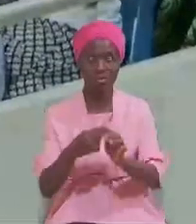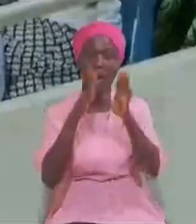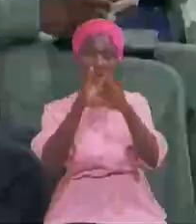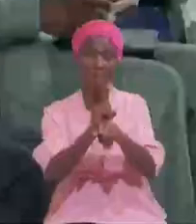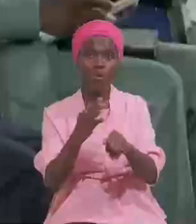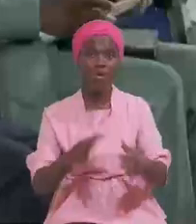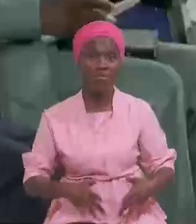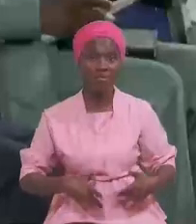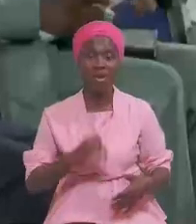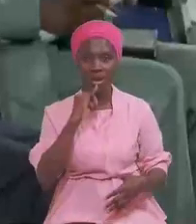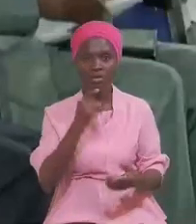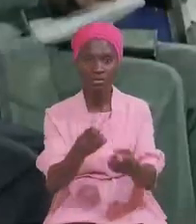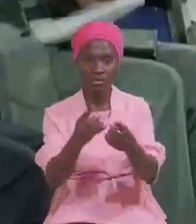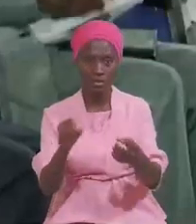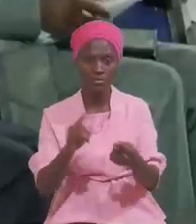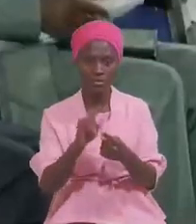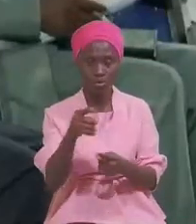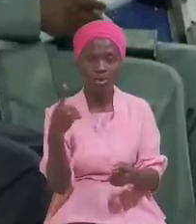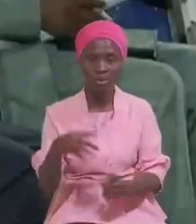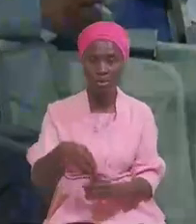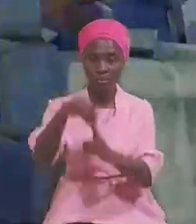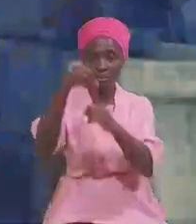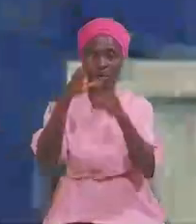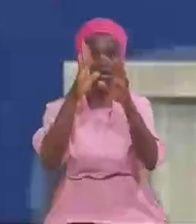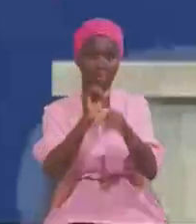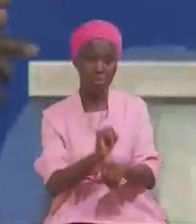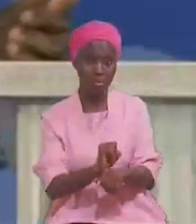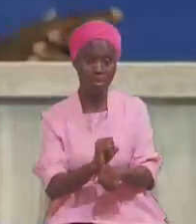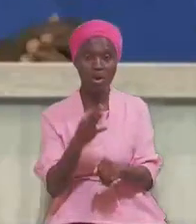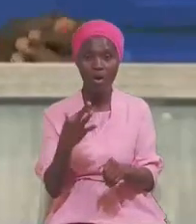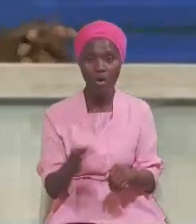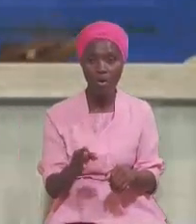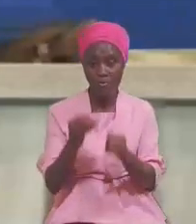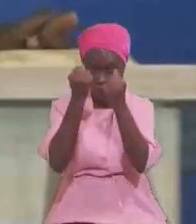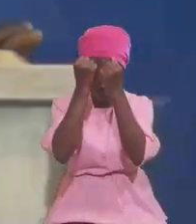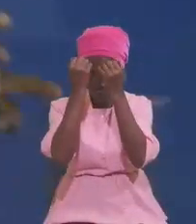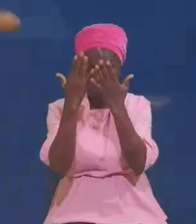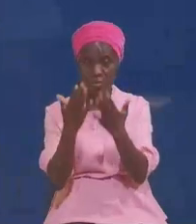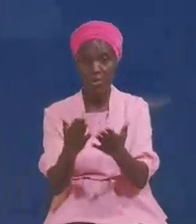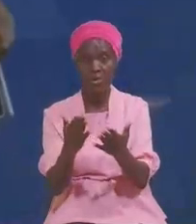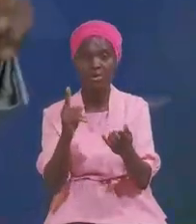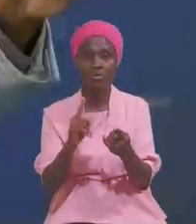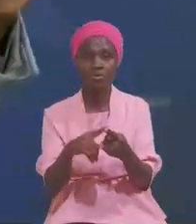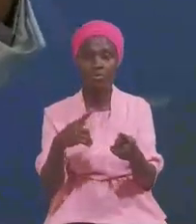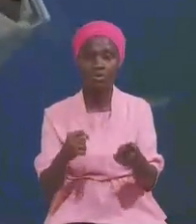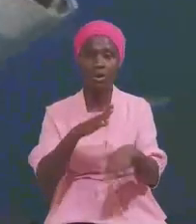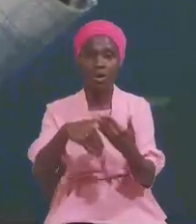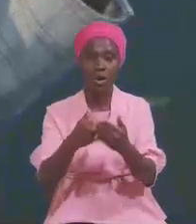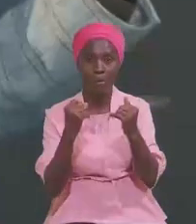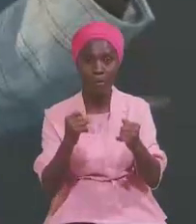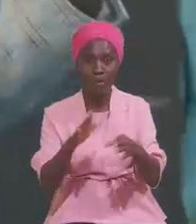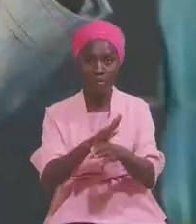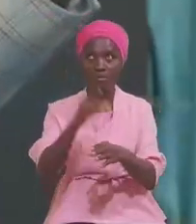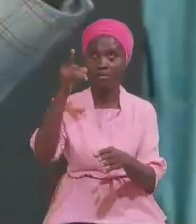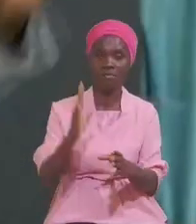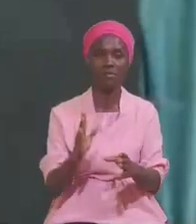vous parviendra. Le miracle de vie vous parviendra. Le miracle spectaculaire de l'obéissance à l'obéissance. C'est le